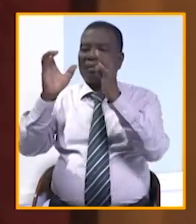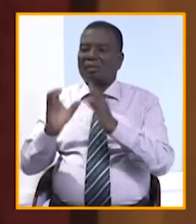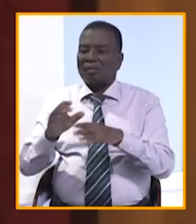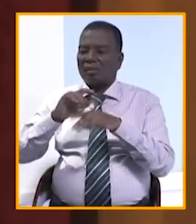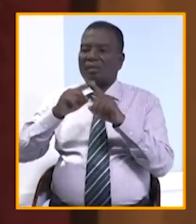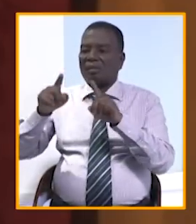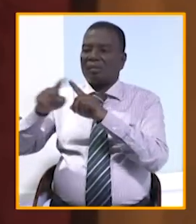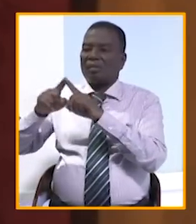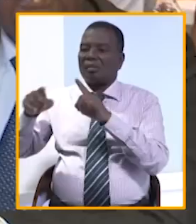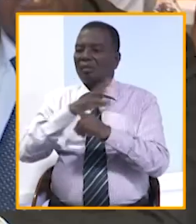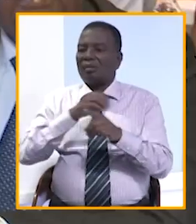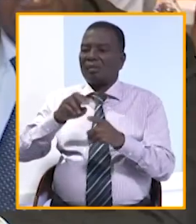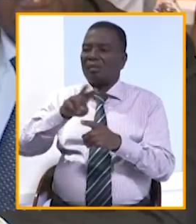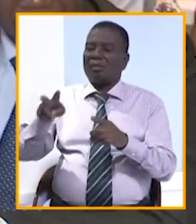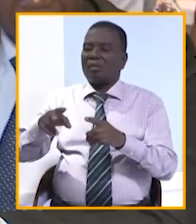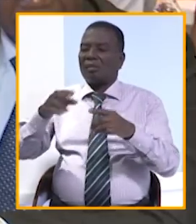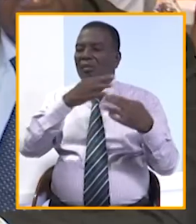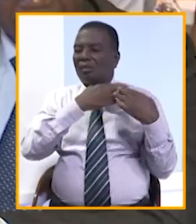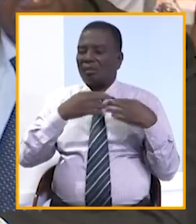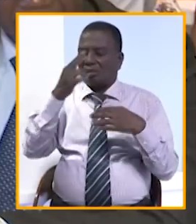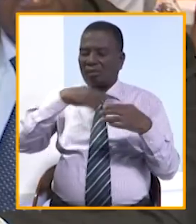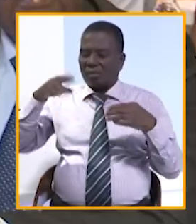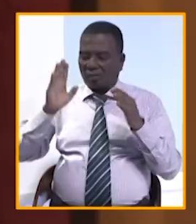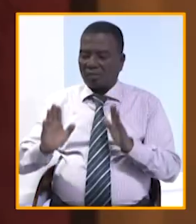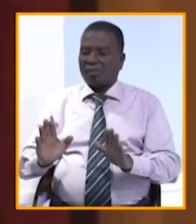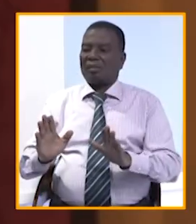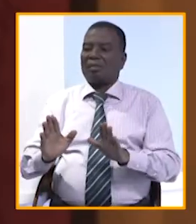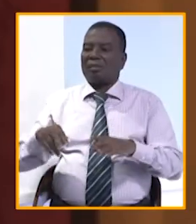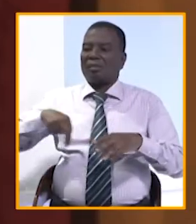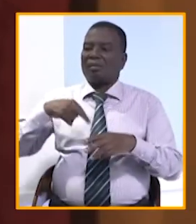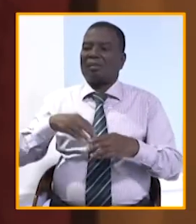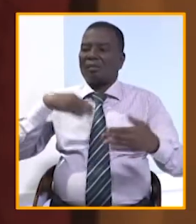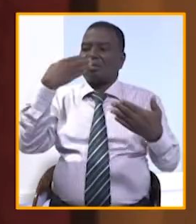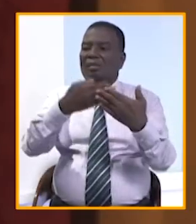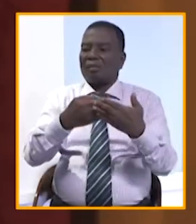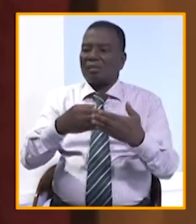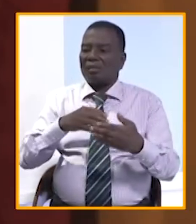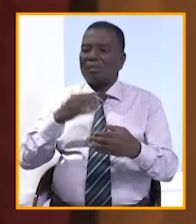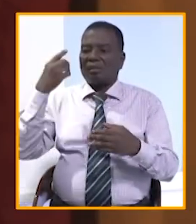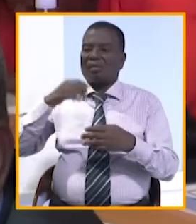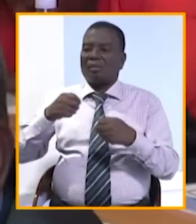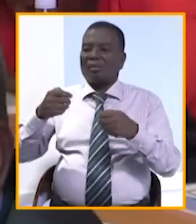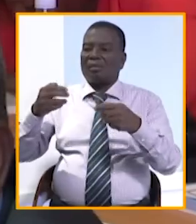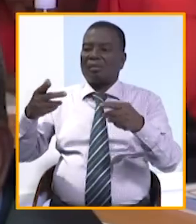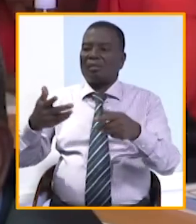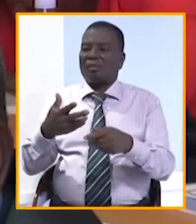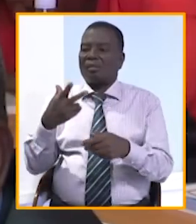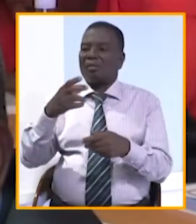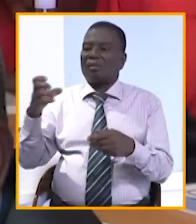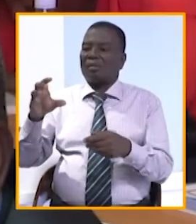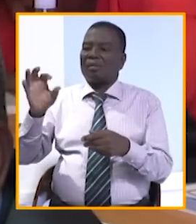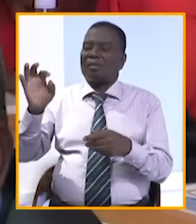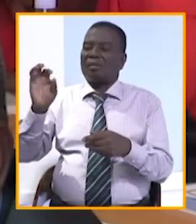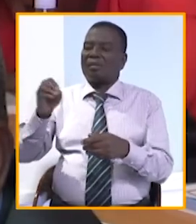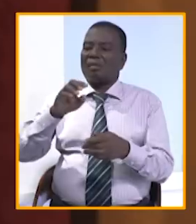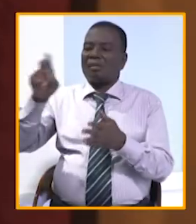diversité et vous, les chefs religieux, nous parviendrons sans nul doute à l'atteinte des objectifs d'accélération des 3x95 et